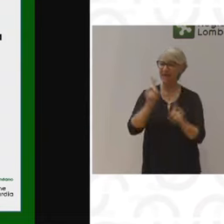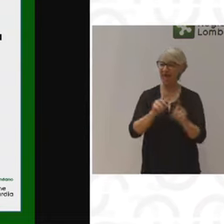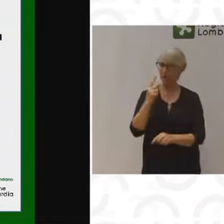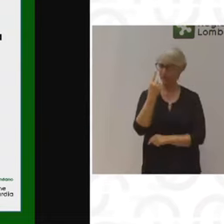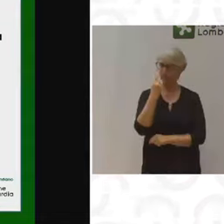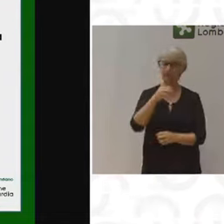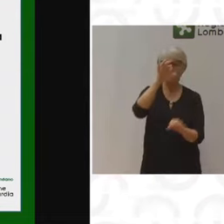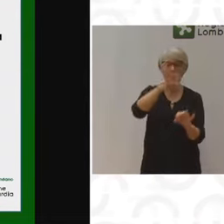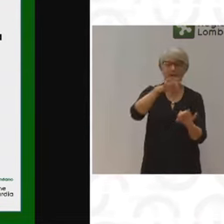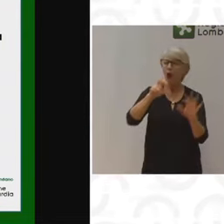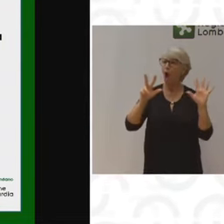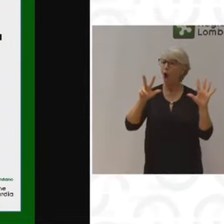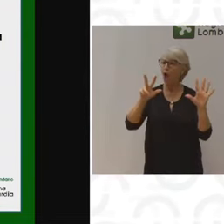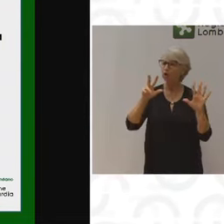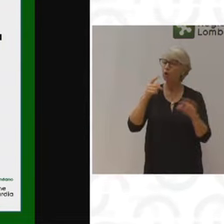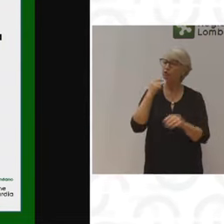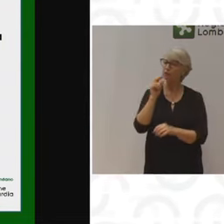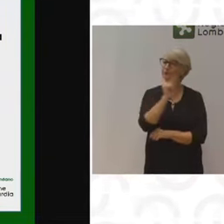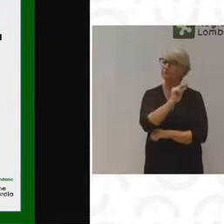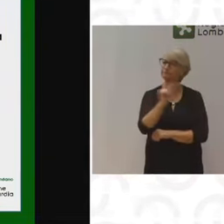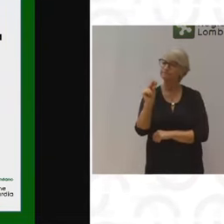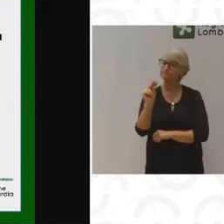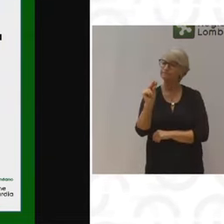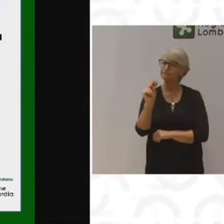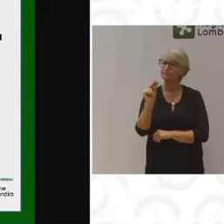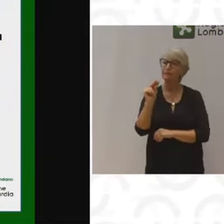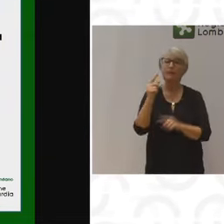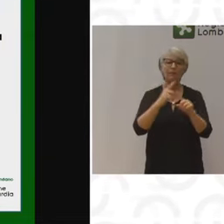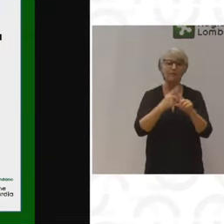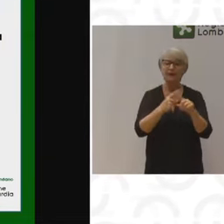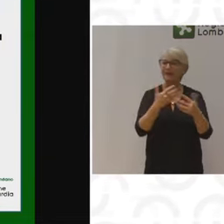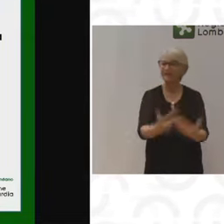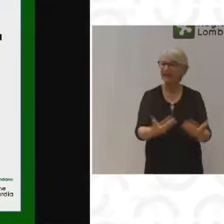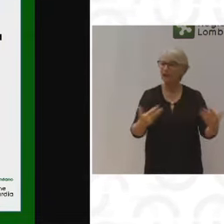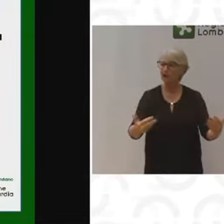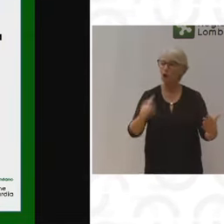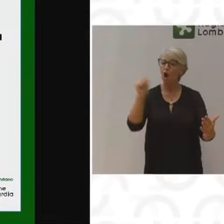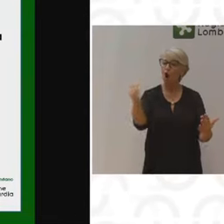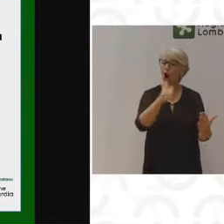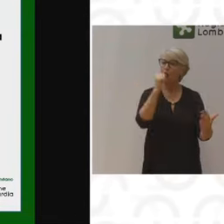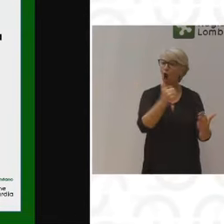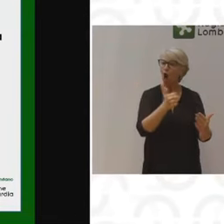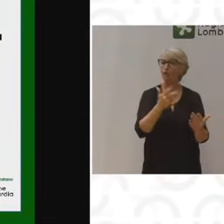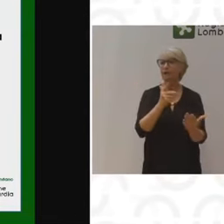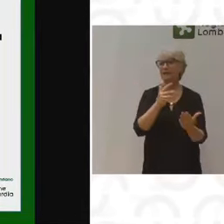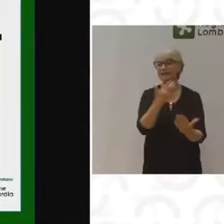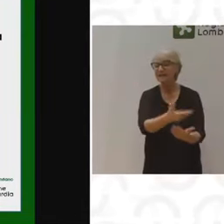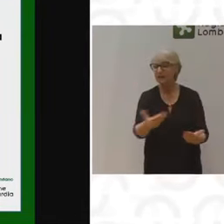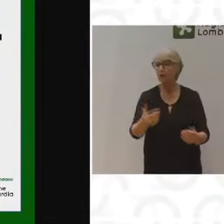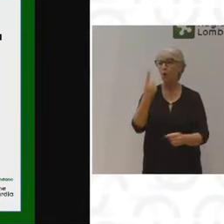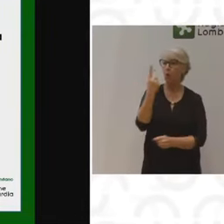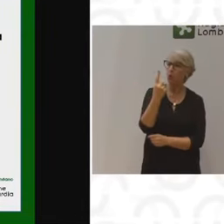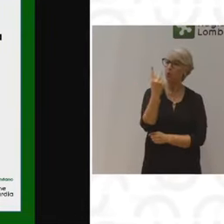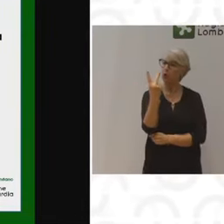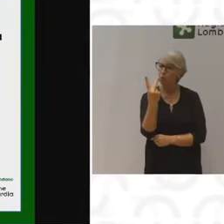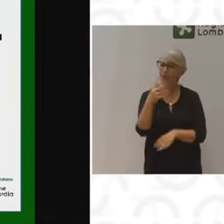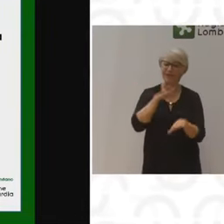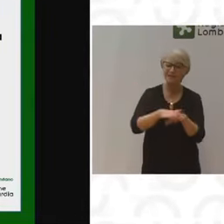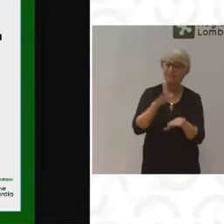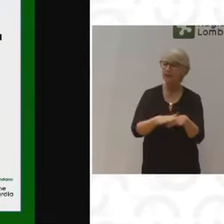8 episodi sono segnati per territorio, in modo che ogni territorio potesse raccontare una o due esperienze concrete,